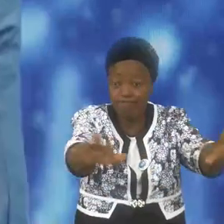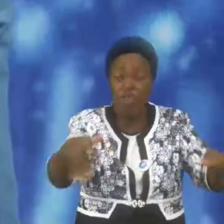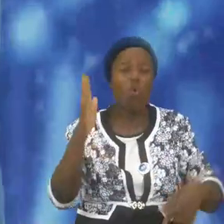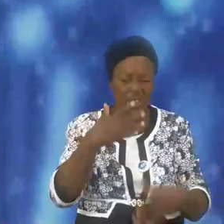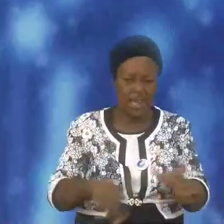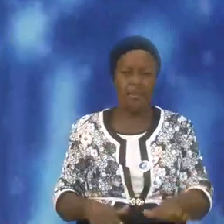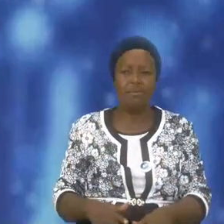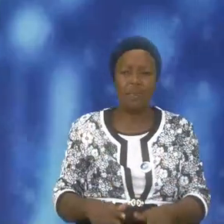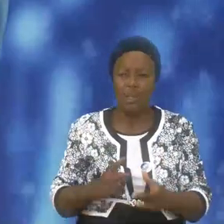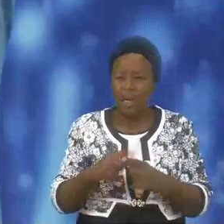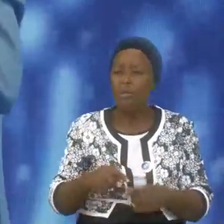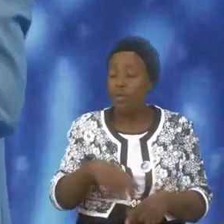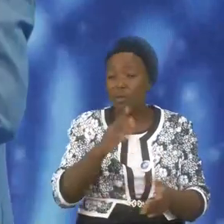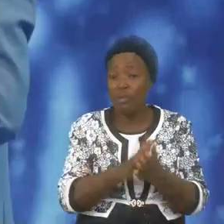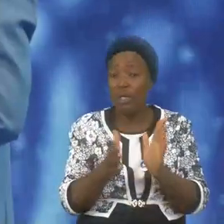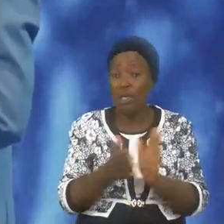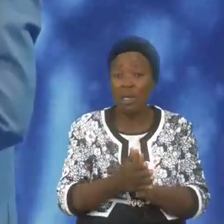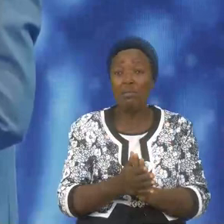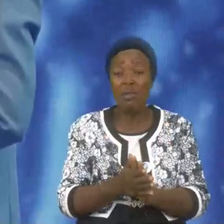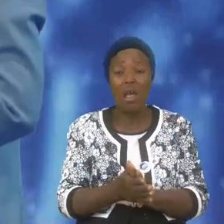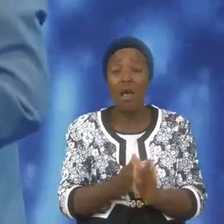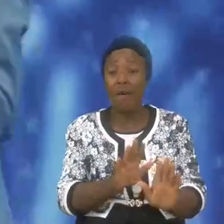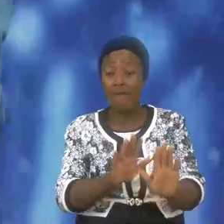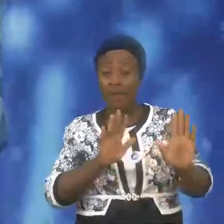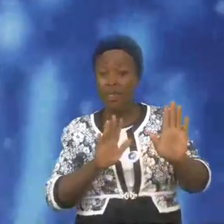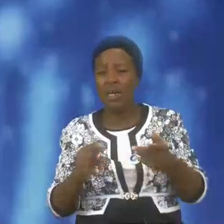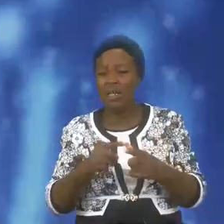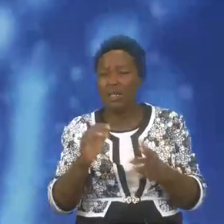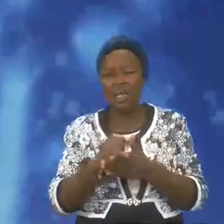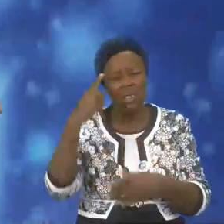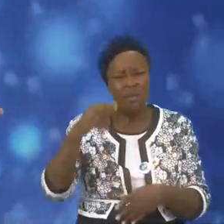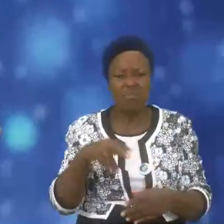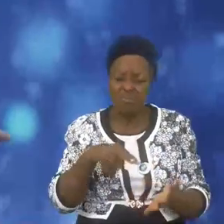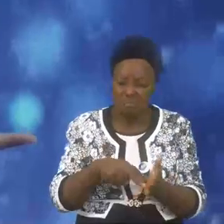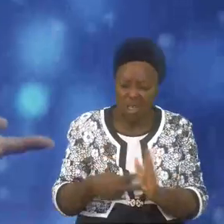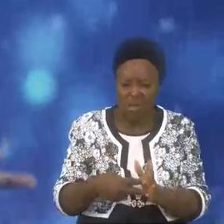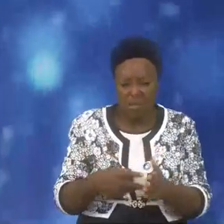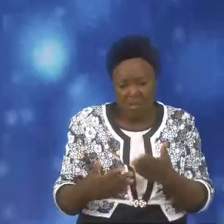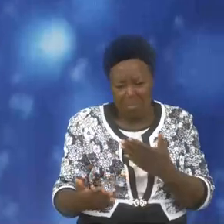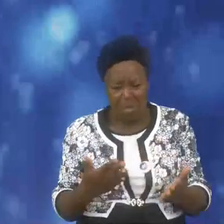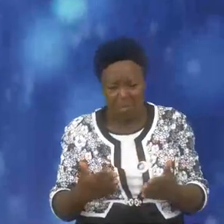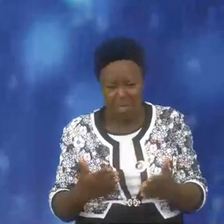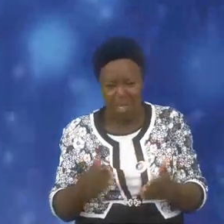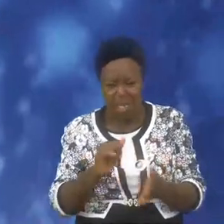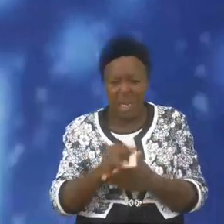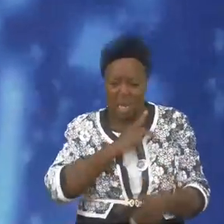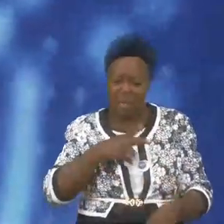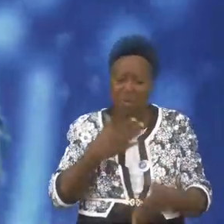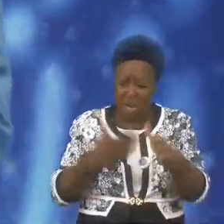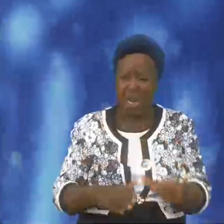allez mourir. Il a eu peur que ce rêve, que lui-même puisse